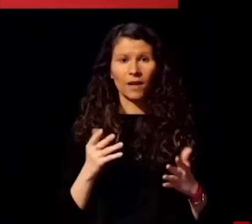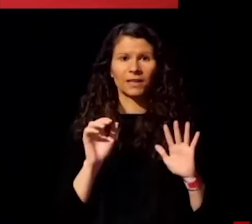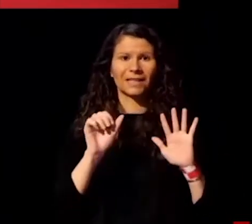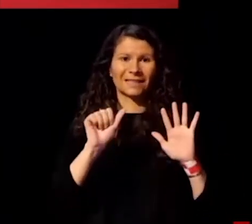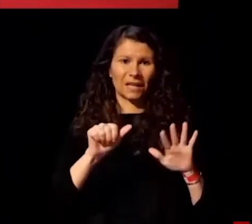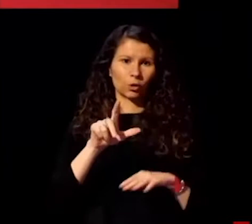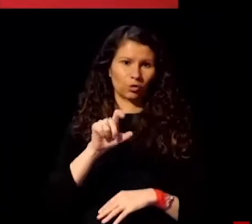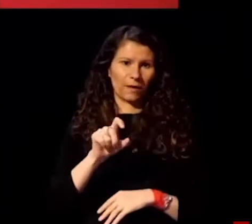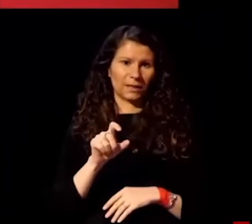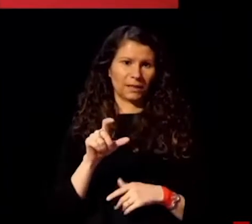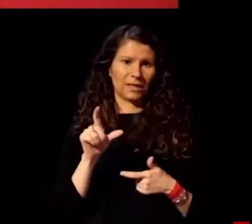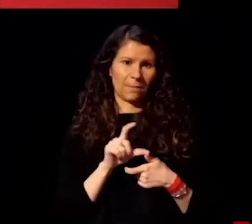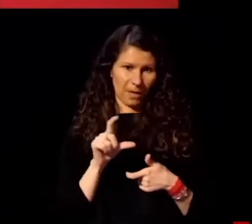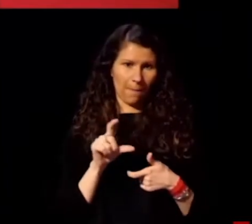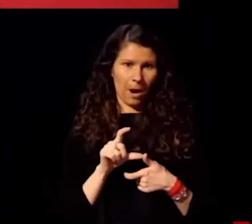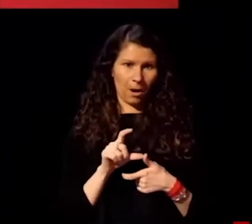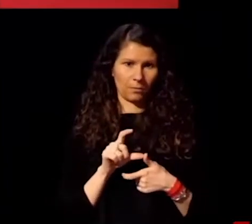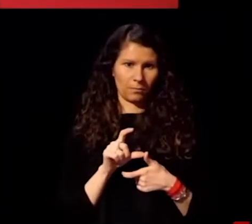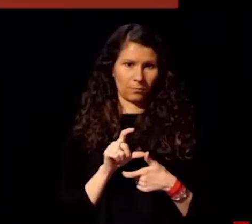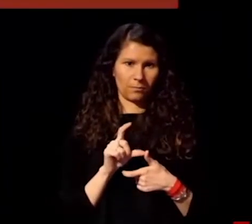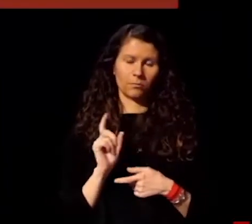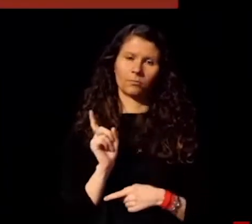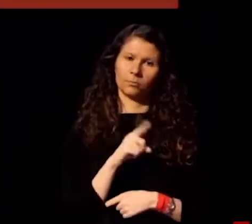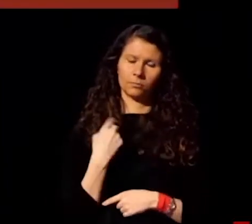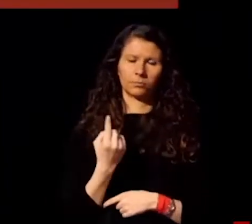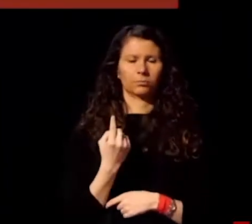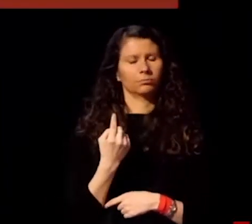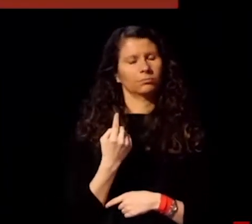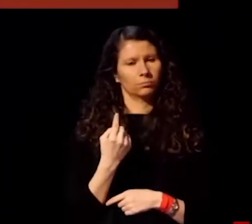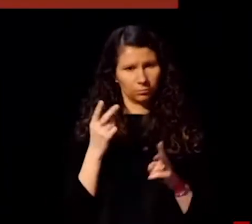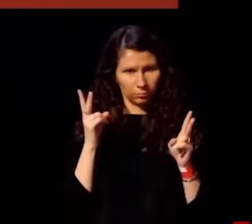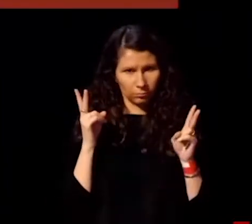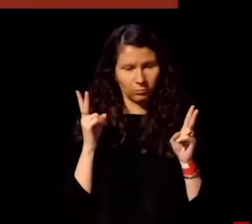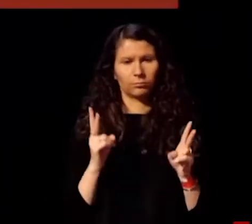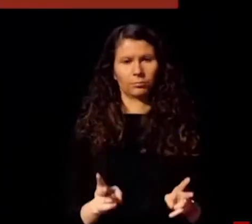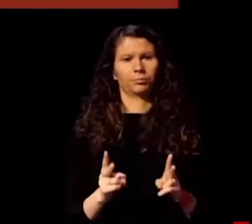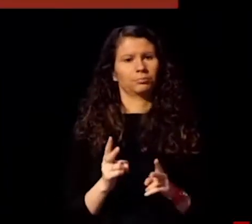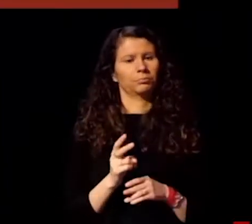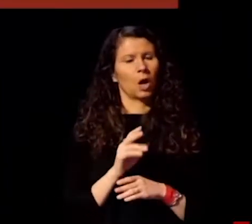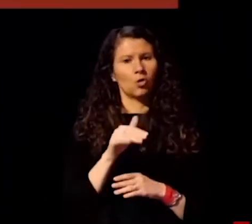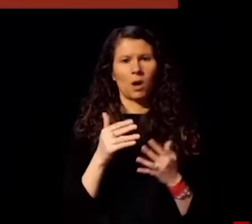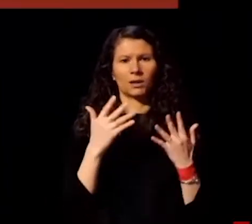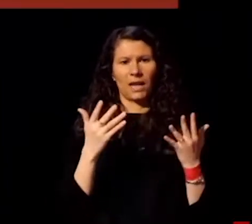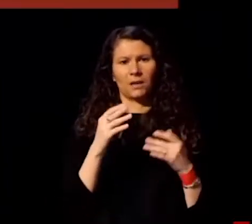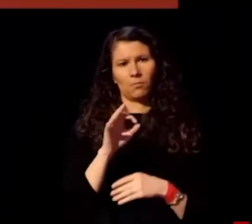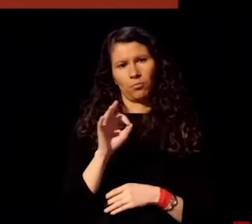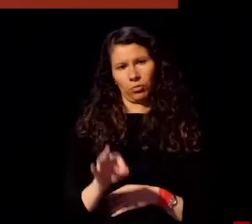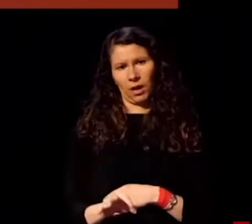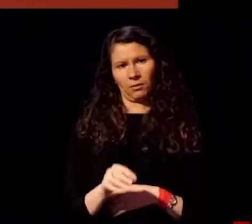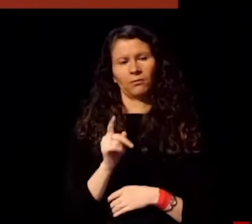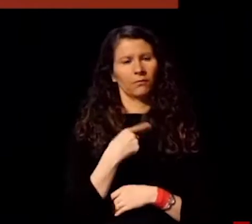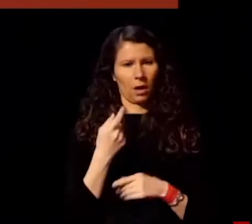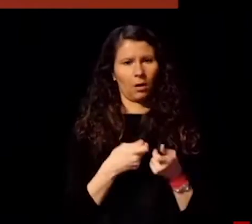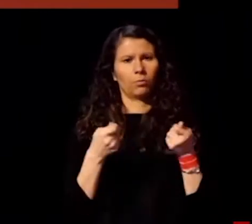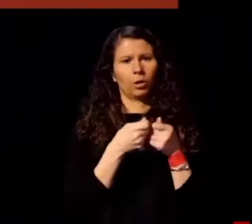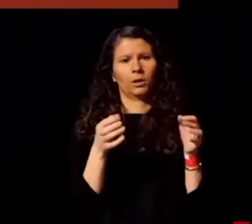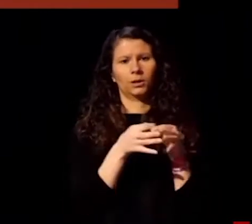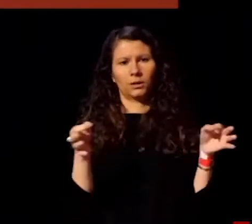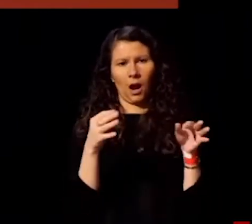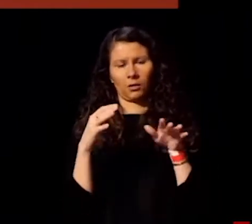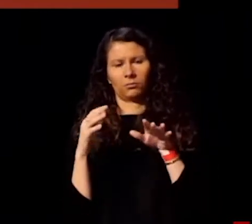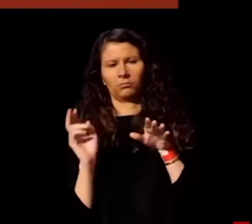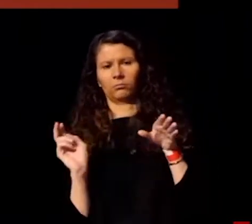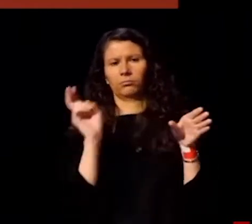september zweistellig in den zwanzigsten bundestag einziehen dafür werde